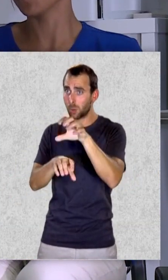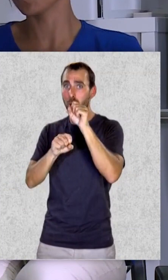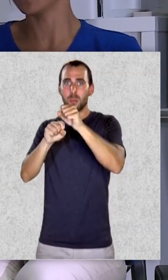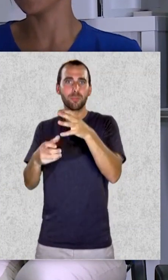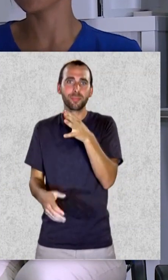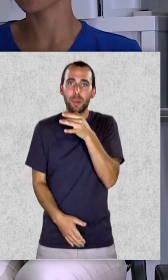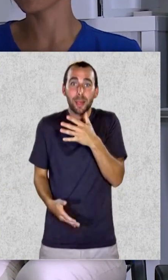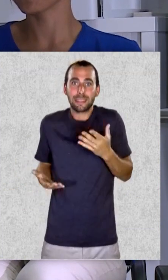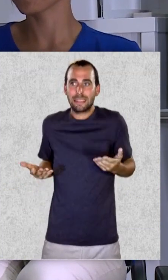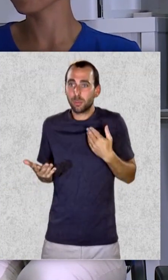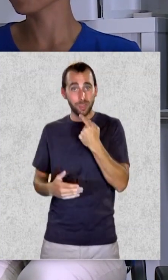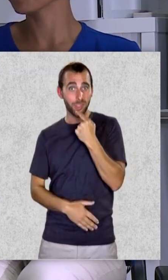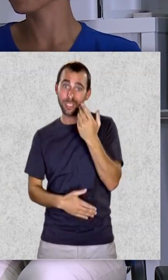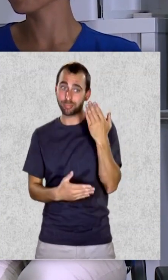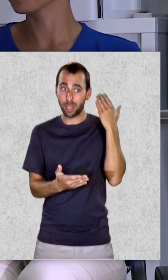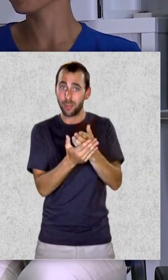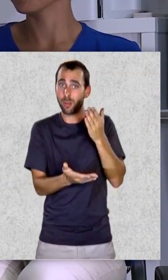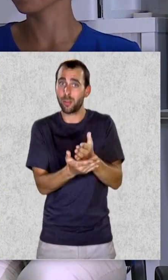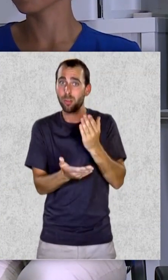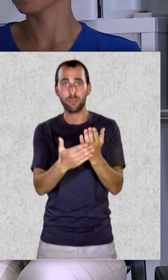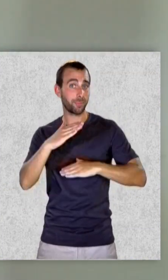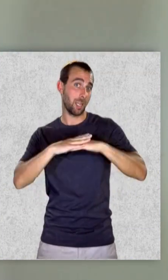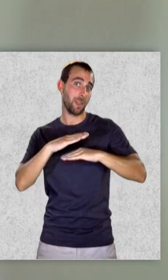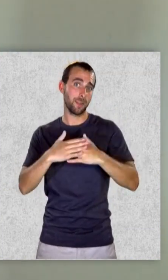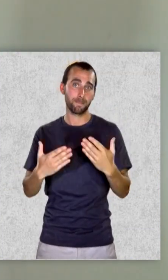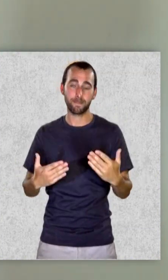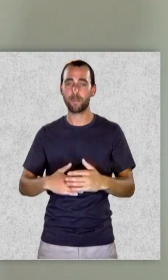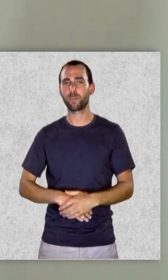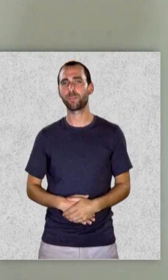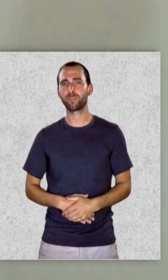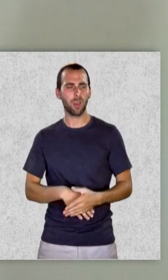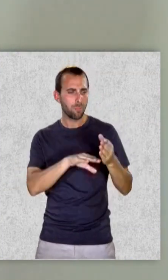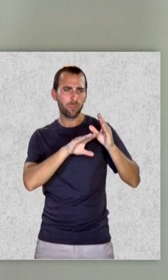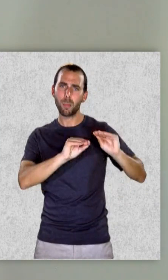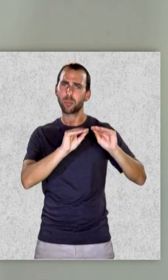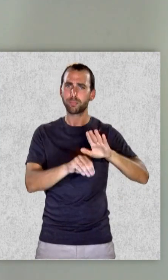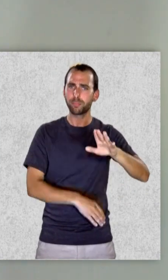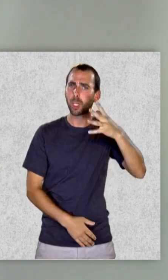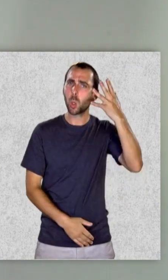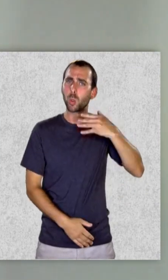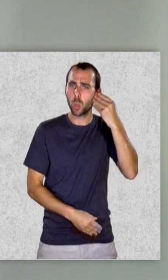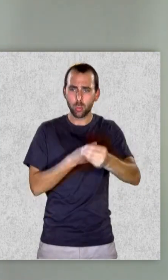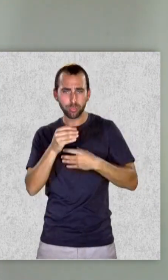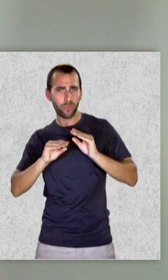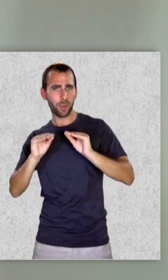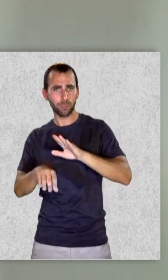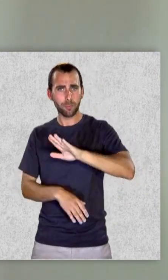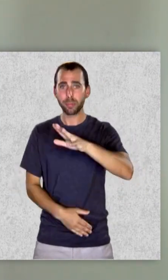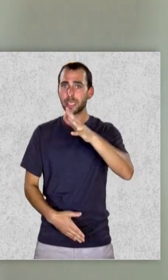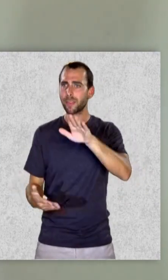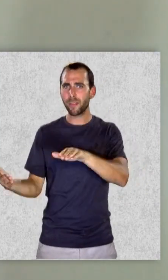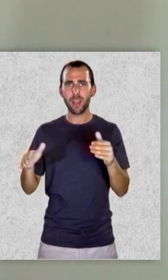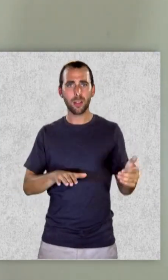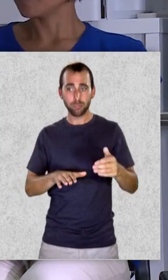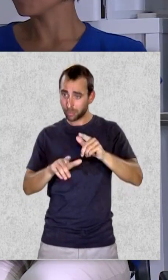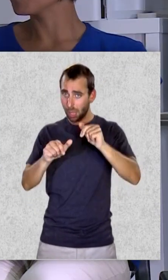qu'on a, et du coup, ça limite les interventions. Les formations de codeuses et d'interface, ça existe